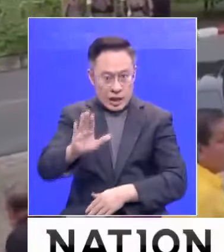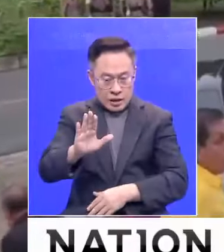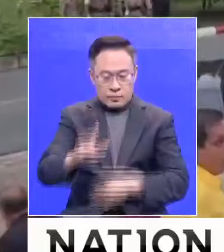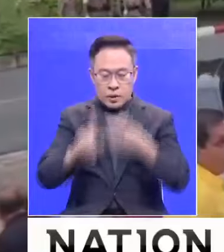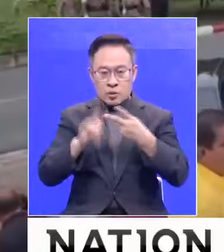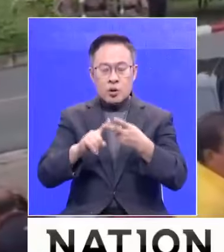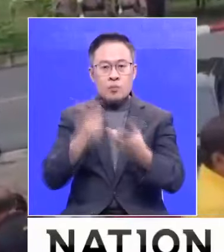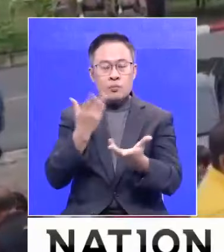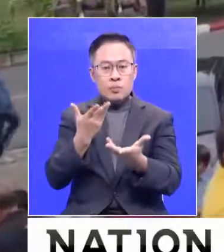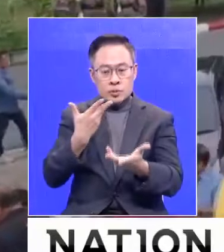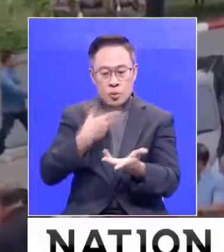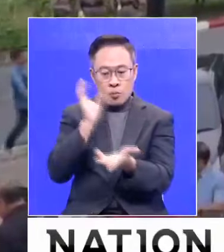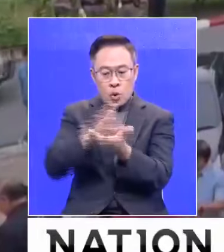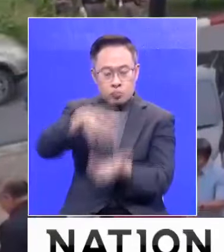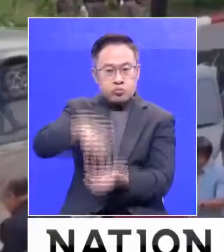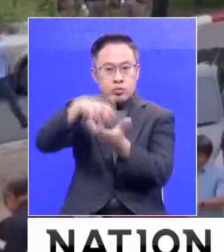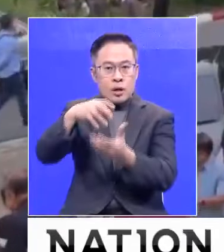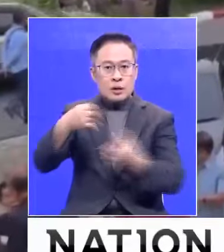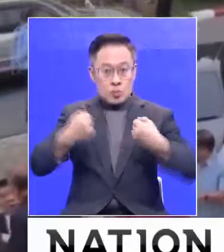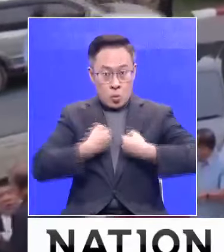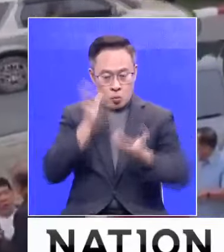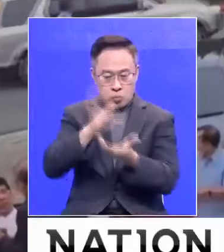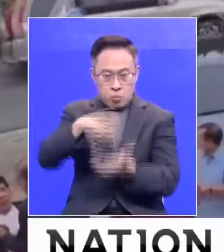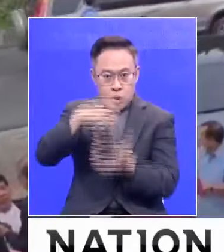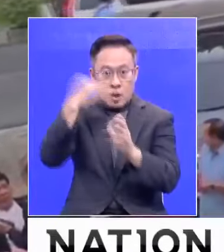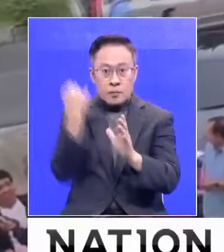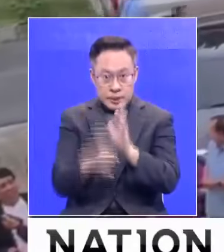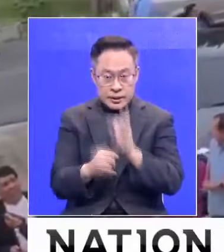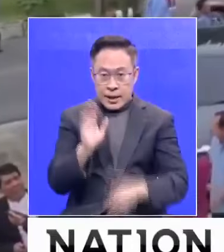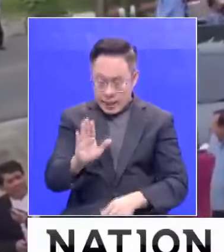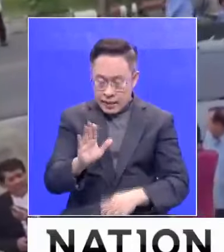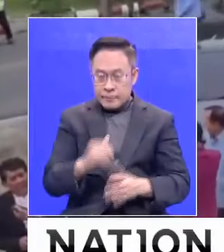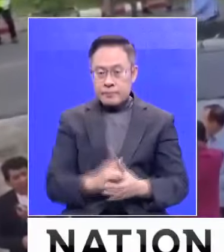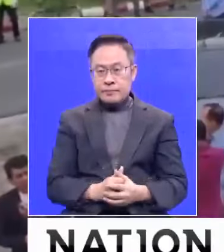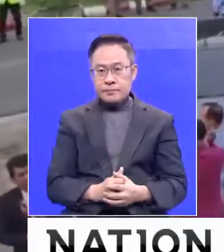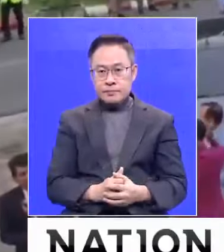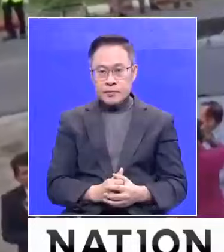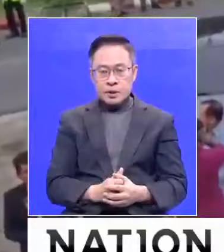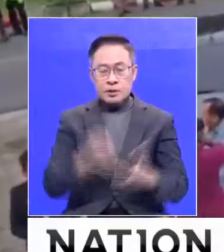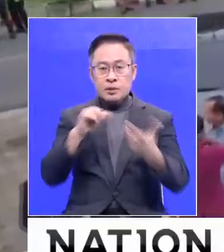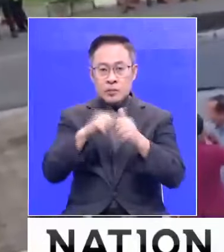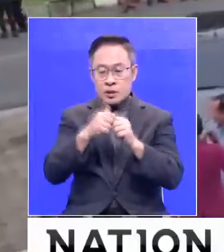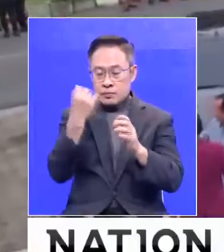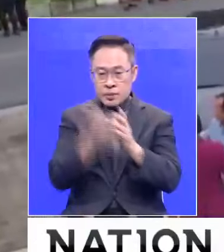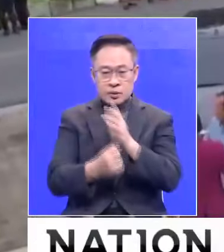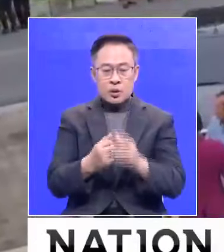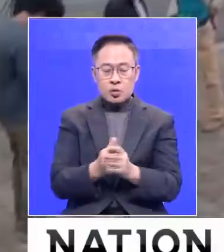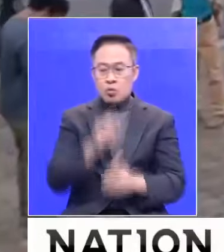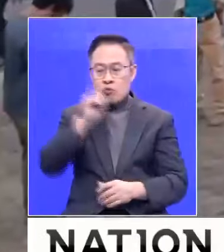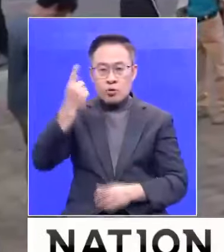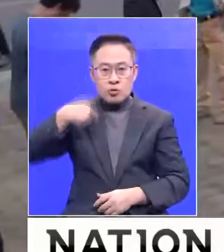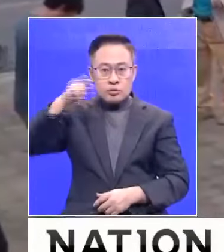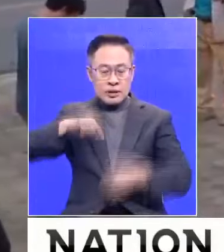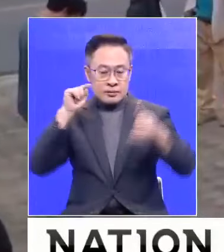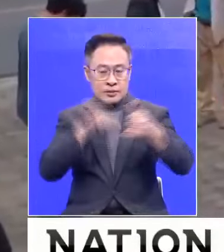ามือบ่อนการพนันโอ้โหทั้งนั้นเลยนะคะก็คือมีคดีติดตัวมาถูกฟ้องร้องถูกพิพากษาแ